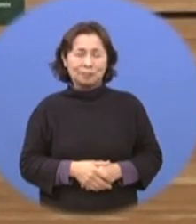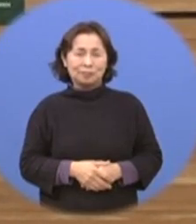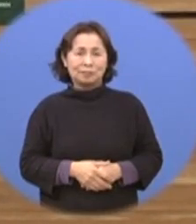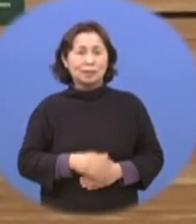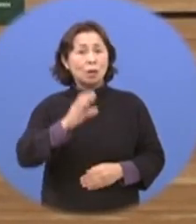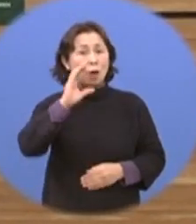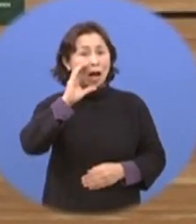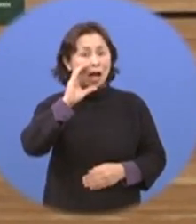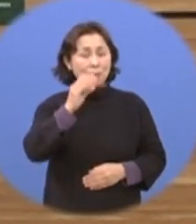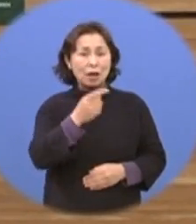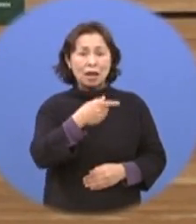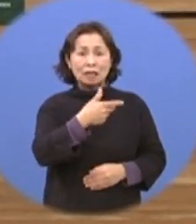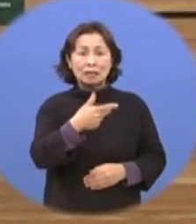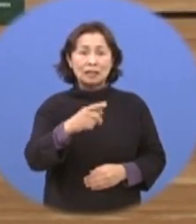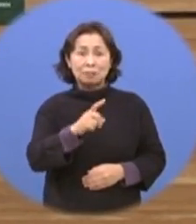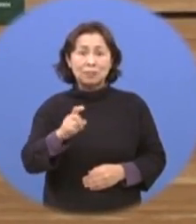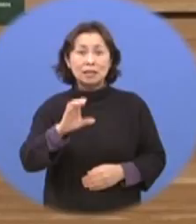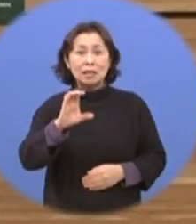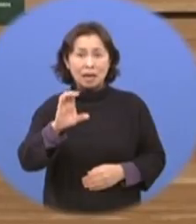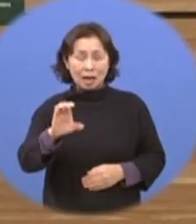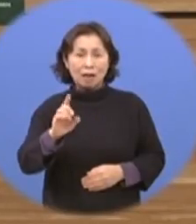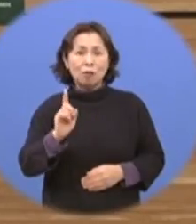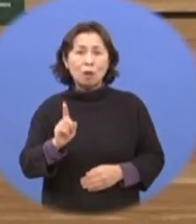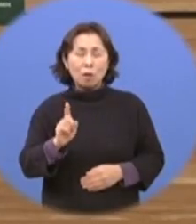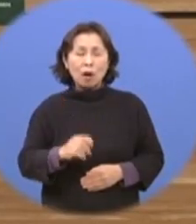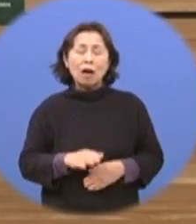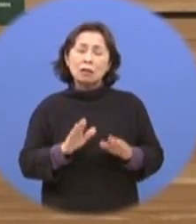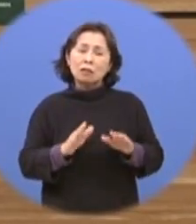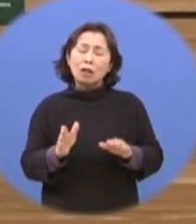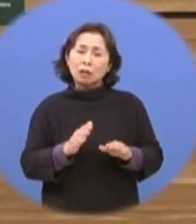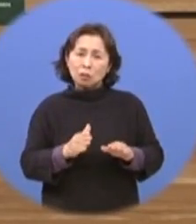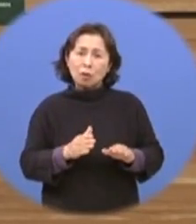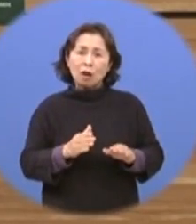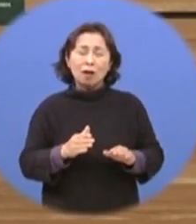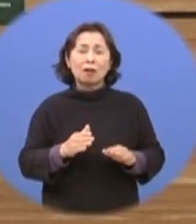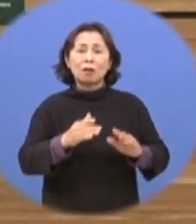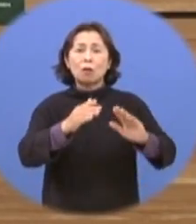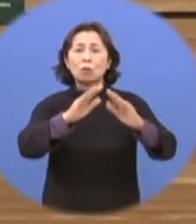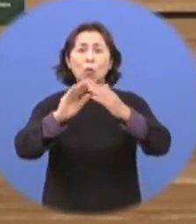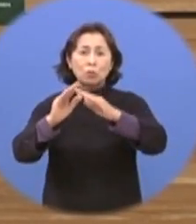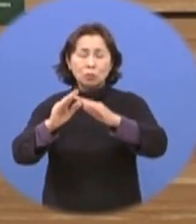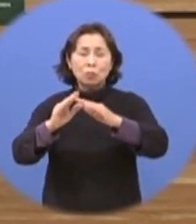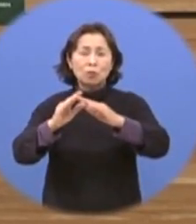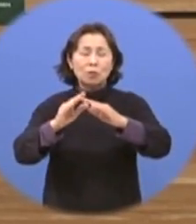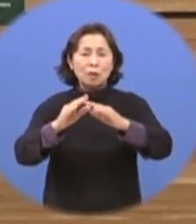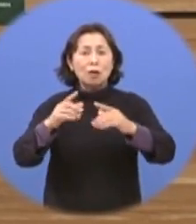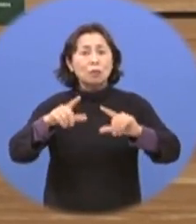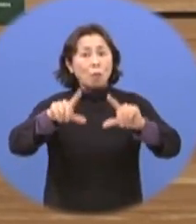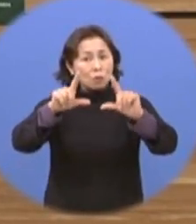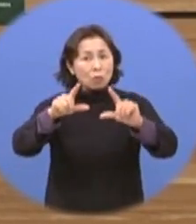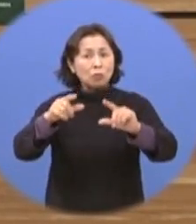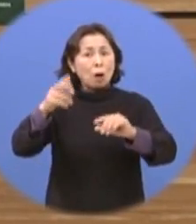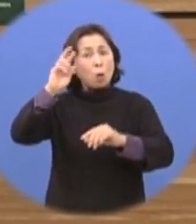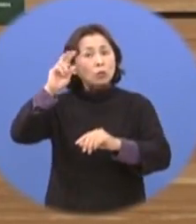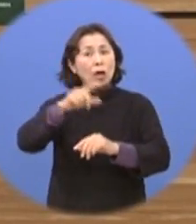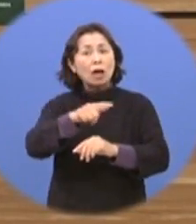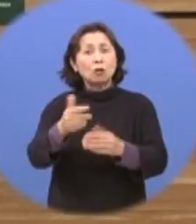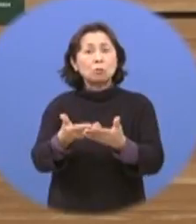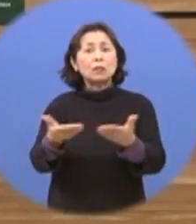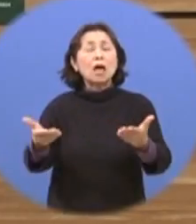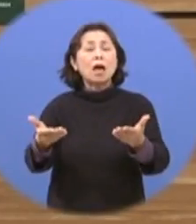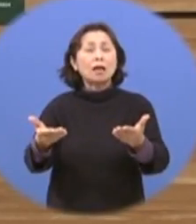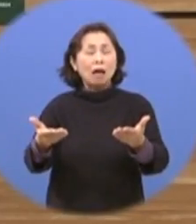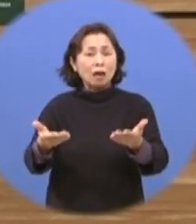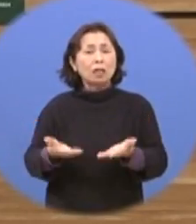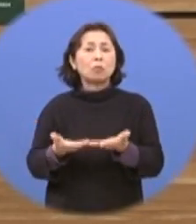和歌山チビはですね最近ではの首都圏の方の飲食店でも供給されておりますし評価も